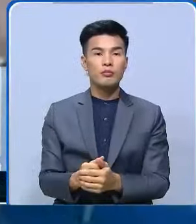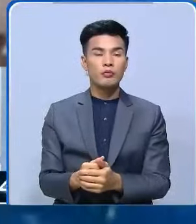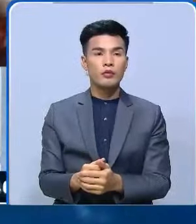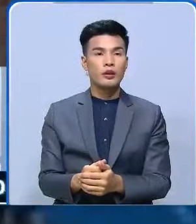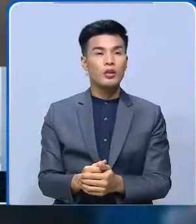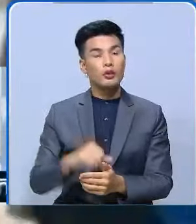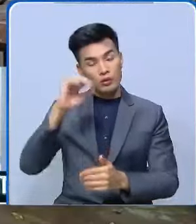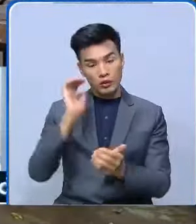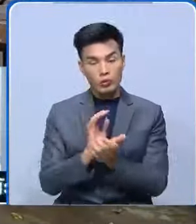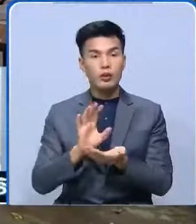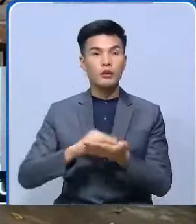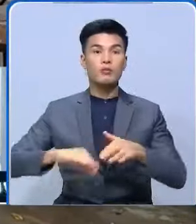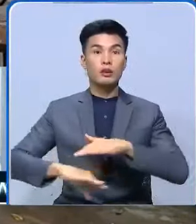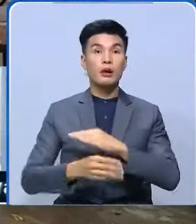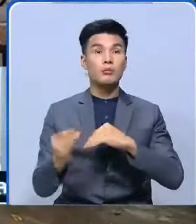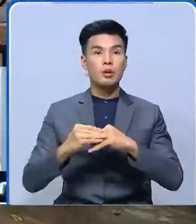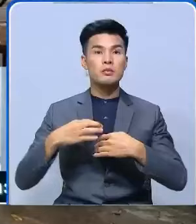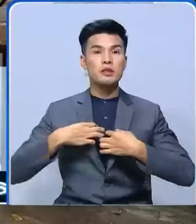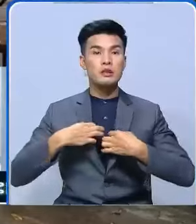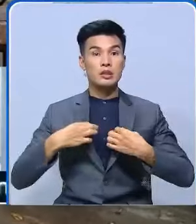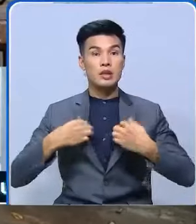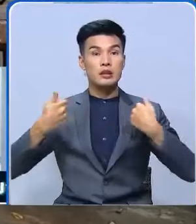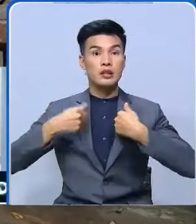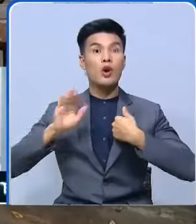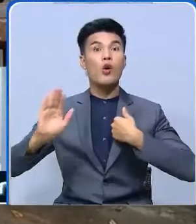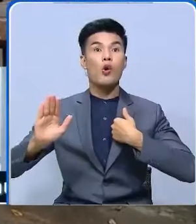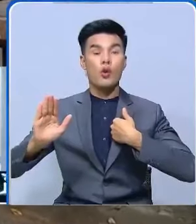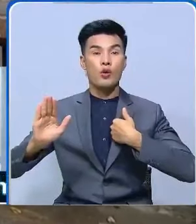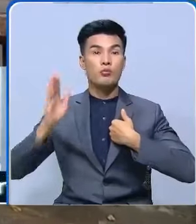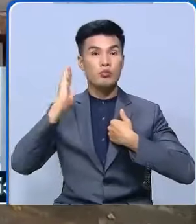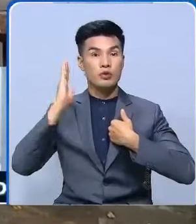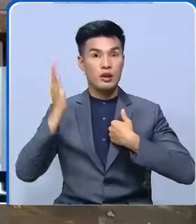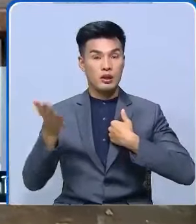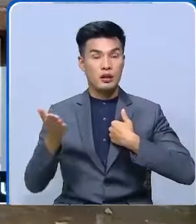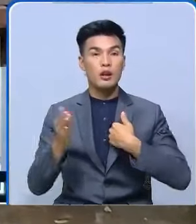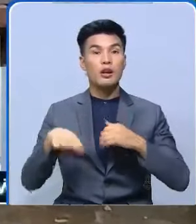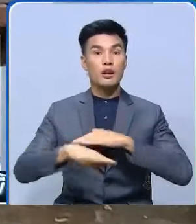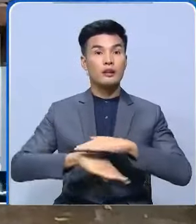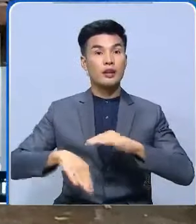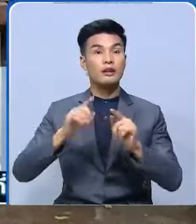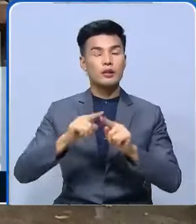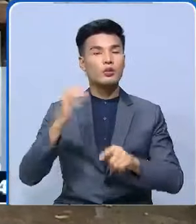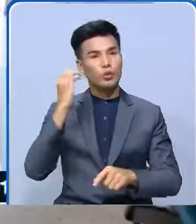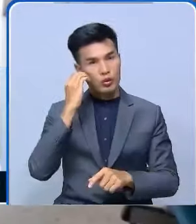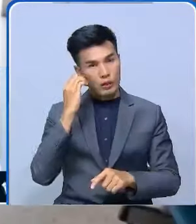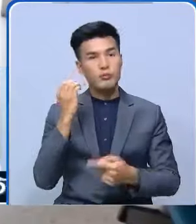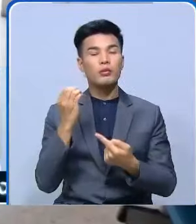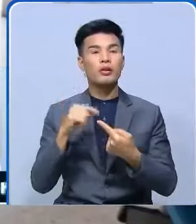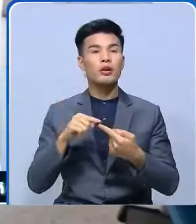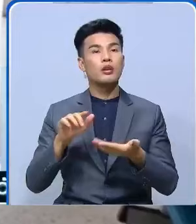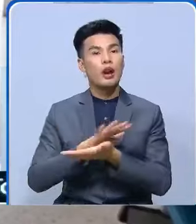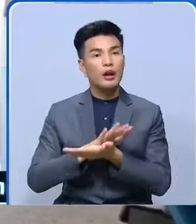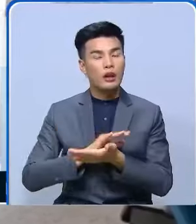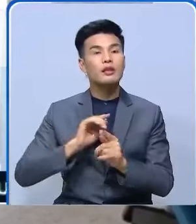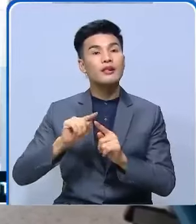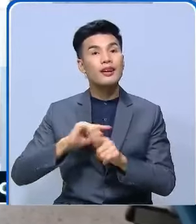ำรวจเนี่ยได้หลักฐานเพิ่มเติมเป็นเสื้อคลุมที่นายสังเวียนสวมใส่ในวันเกิดเหตุส่วนของกลางอื่นๆทั้งโทรศัพท์มือถือเอกสารผู้